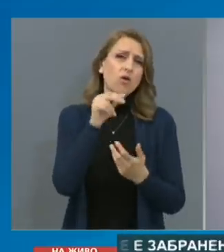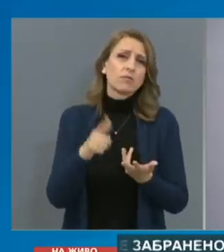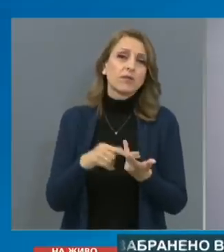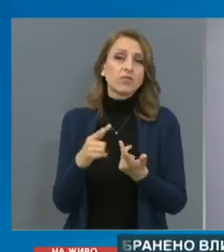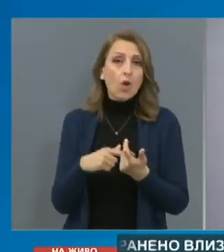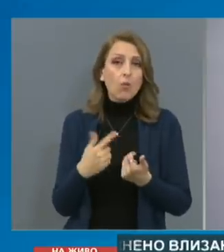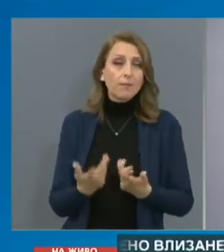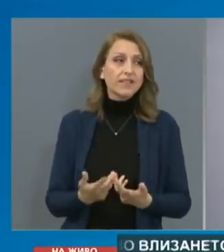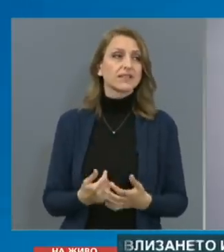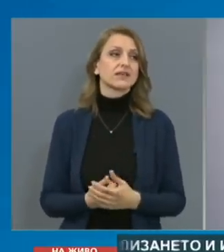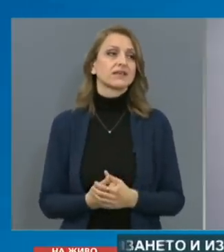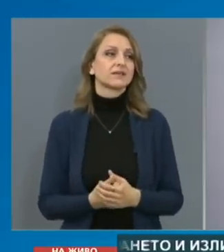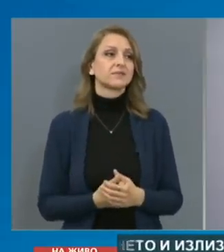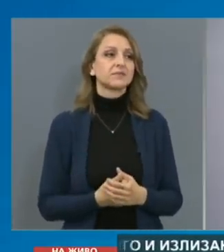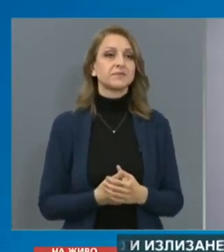в темата.